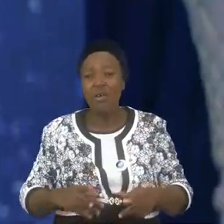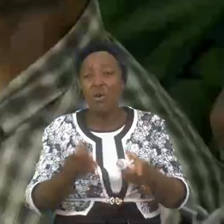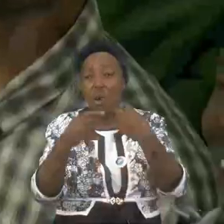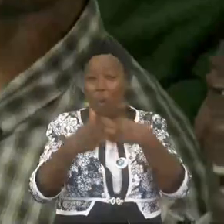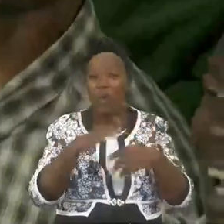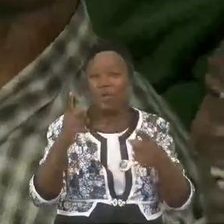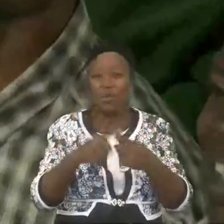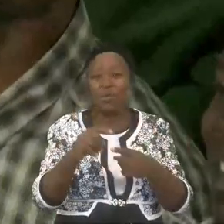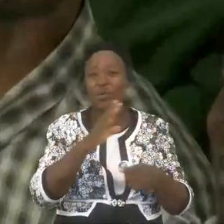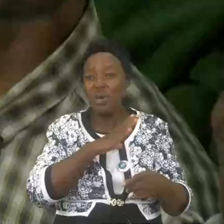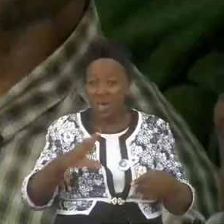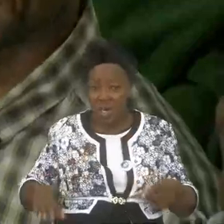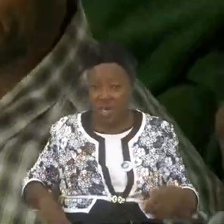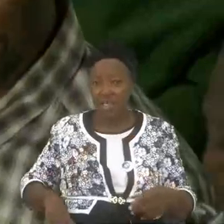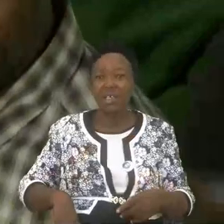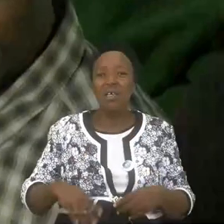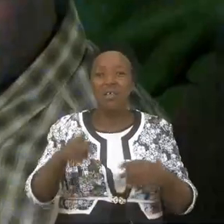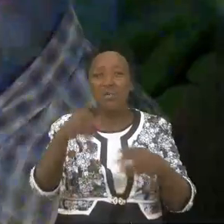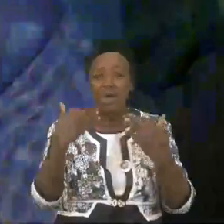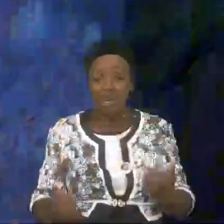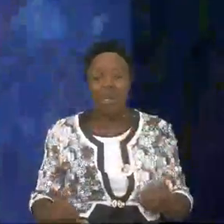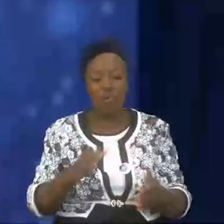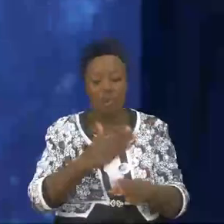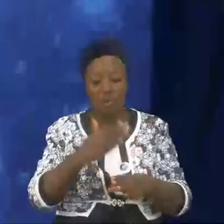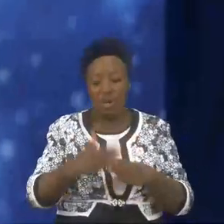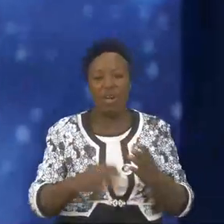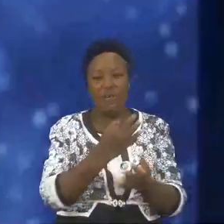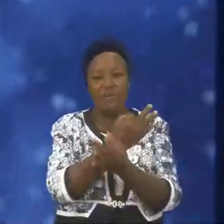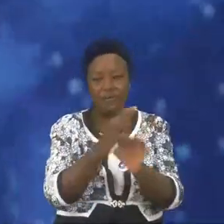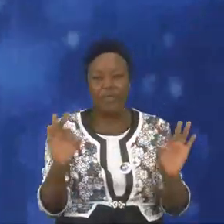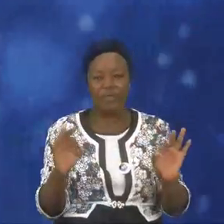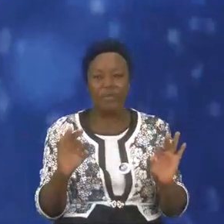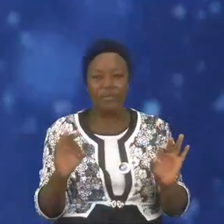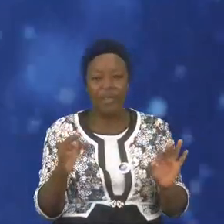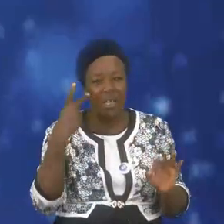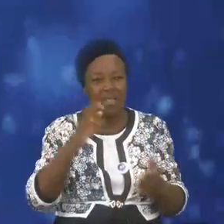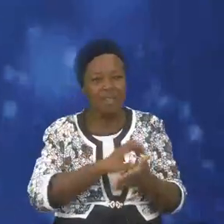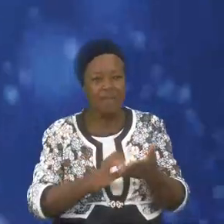réconciliés à Christ, tu es totalement libéré.